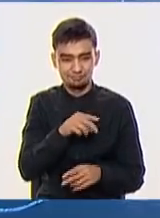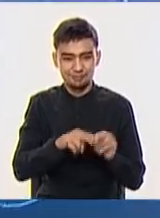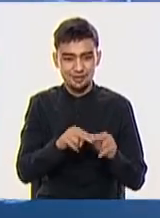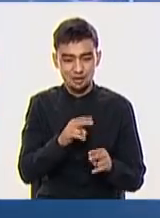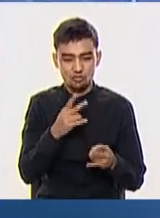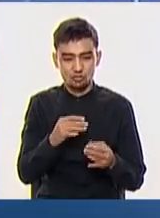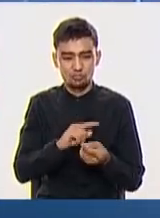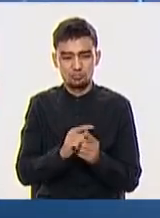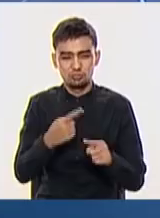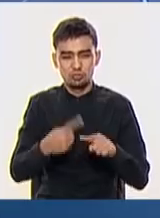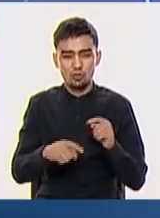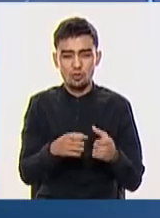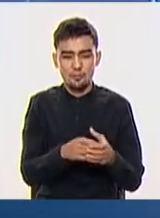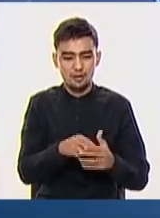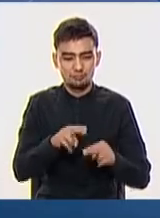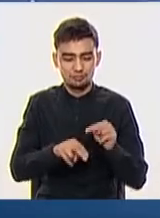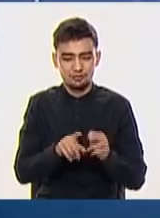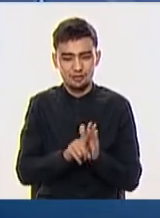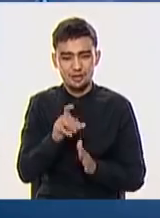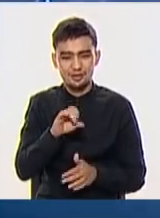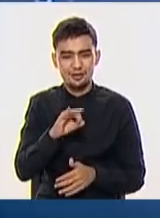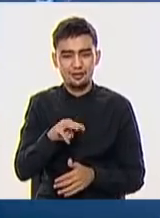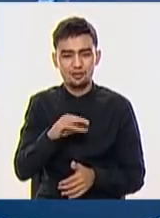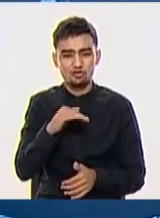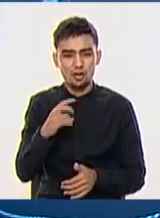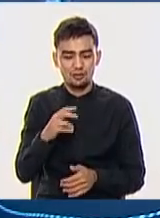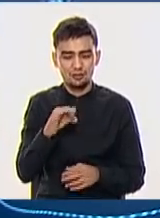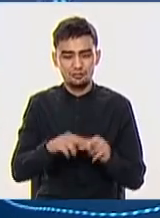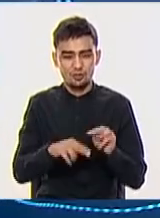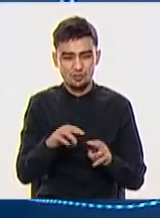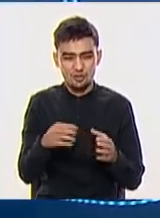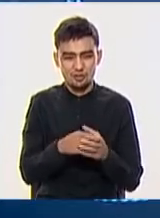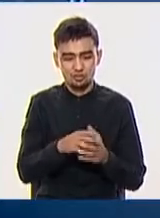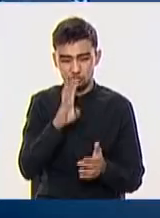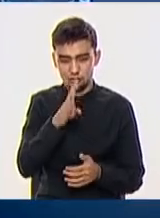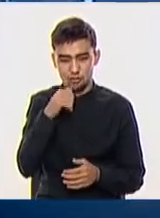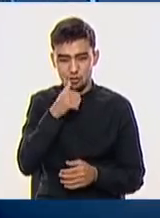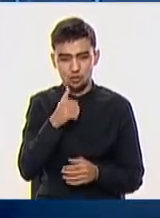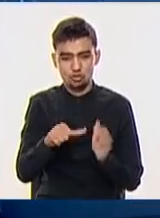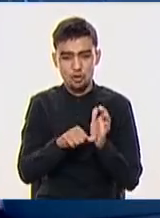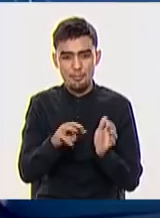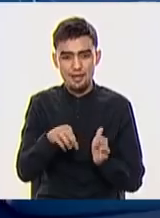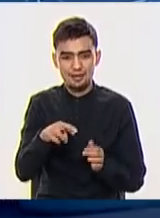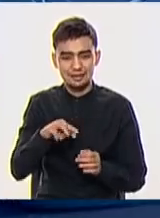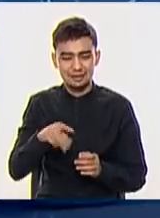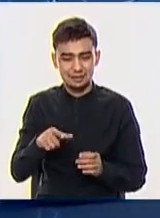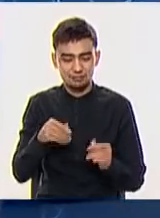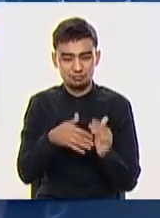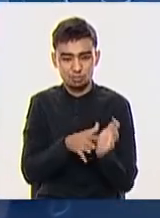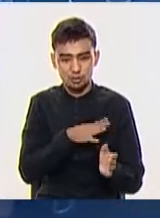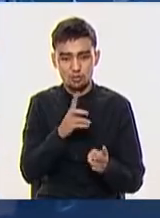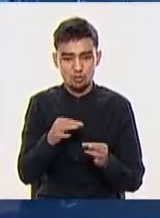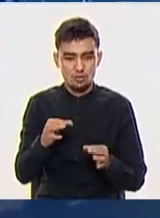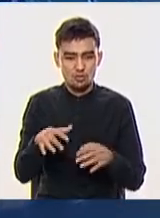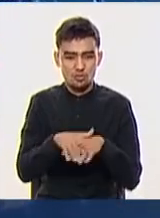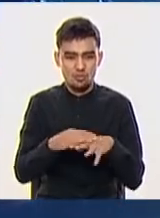қатысқан компания аяқтайды. Өйткен Сейітжан Смағұловтың Дәулет жол құрылыс компаниясы 4 жылда 6 миллиард теңге жұмсаса да көбештеңе